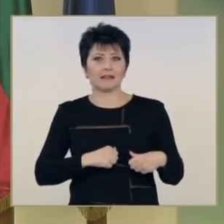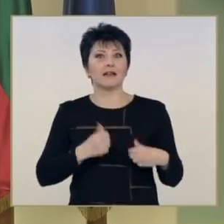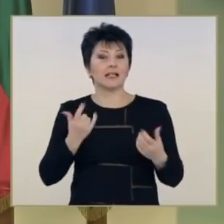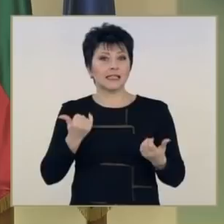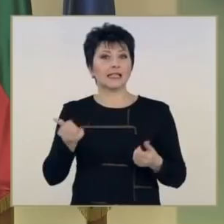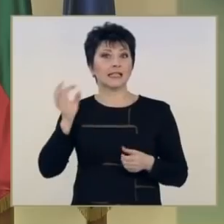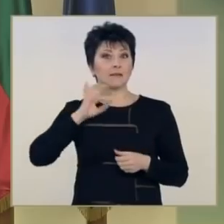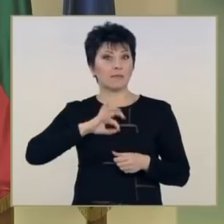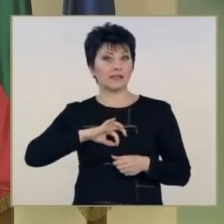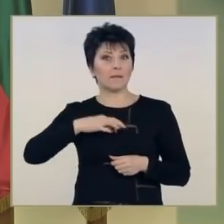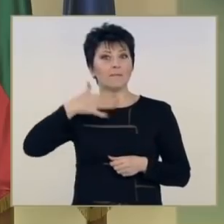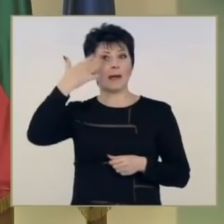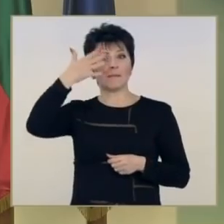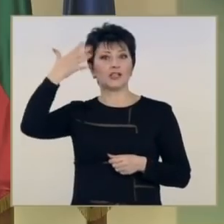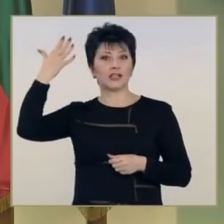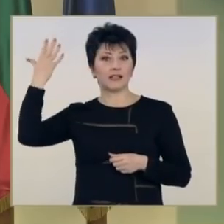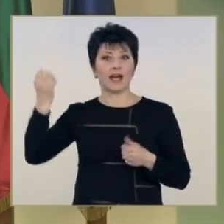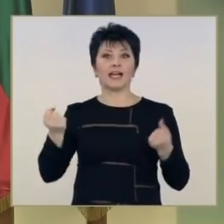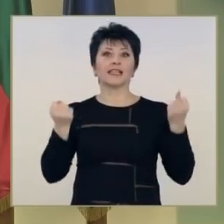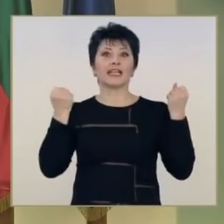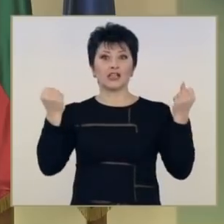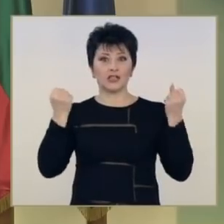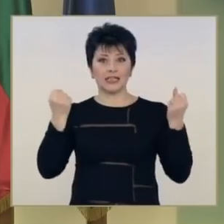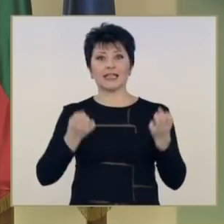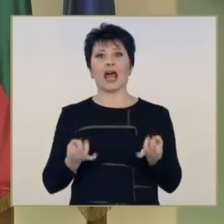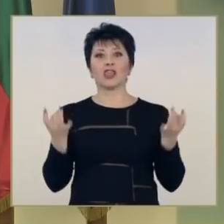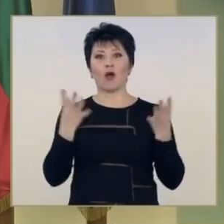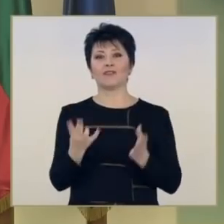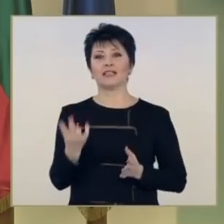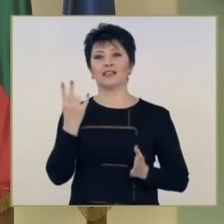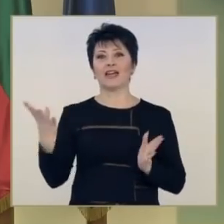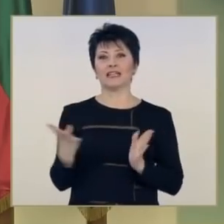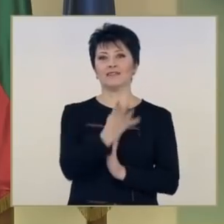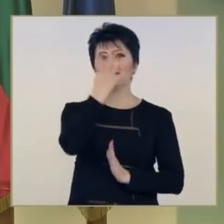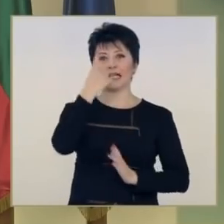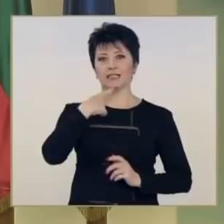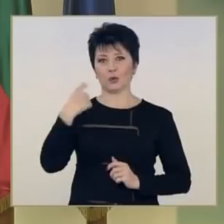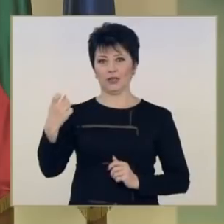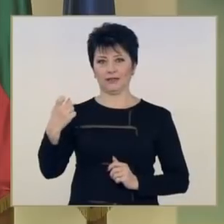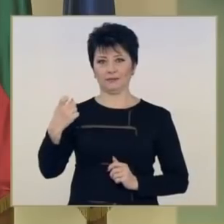мечтите си. Да ни е честита новата 2019 година!